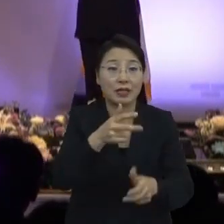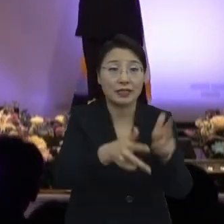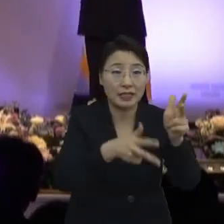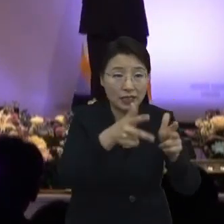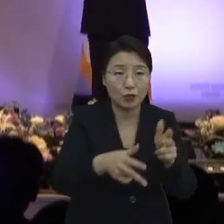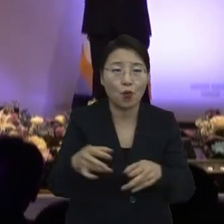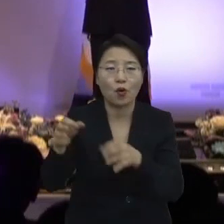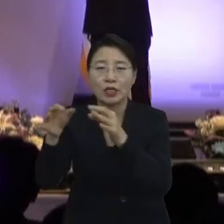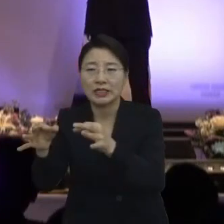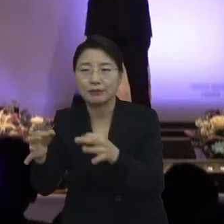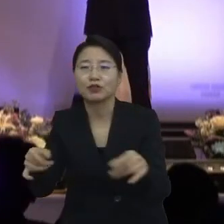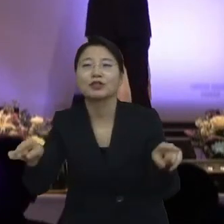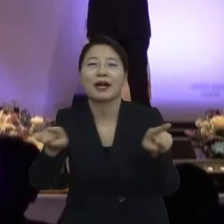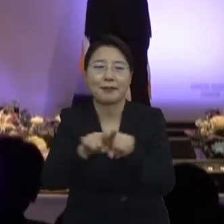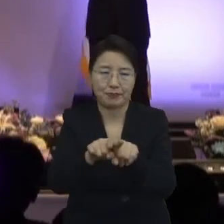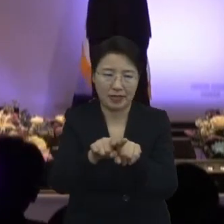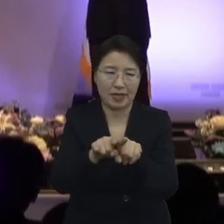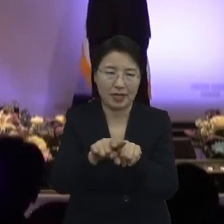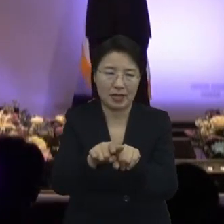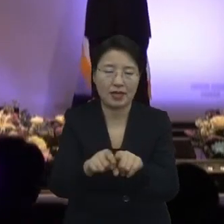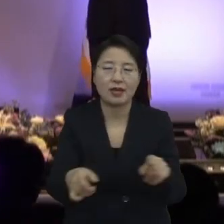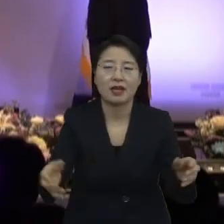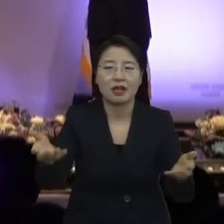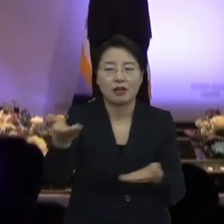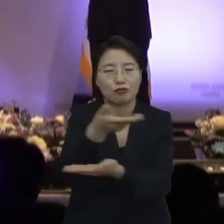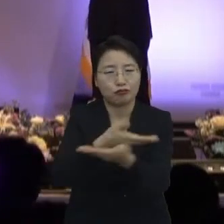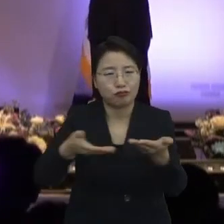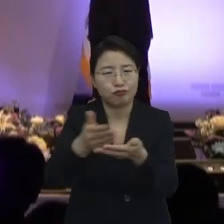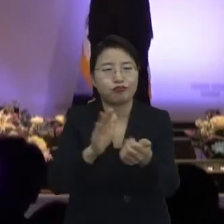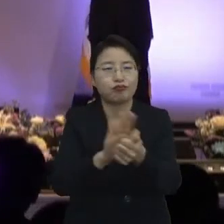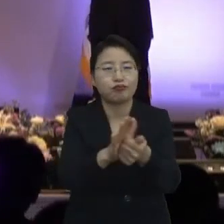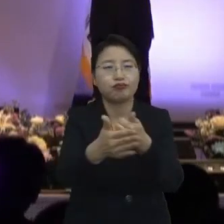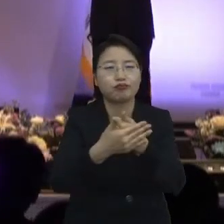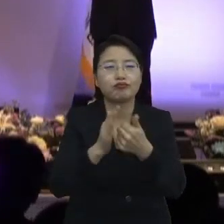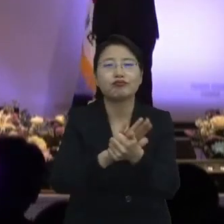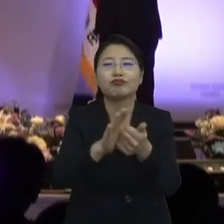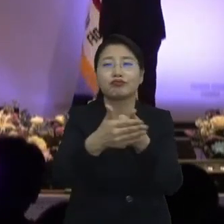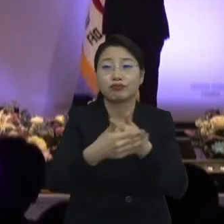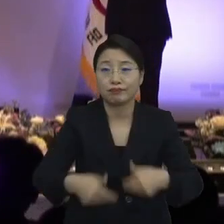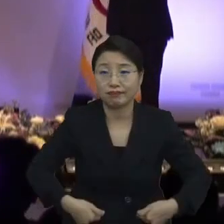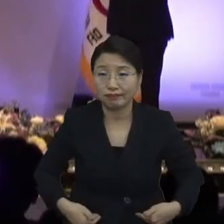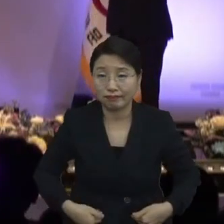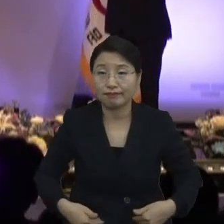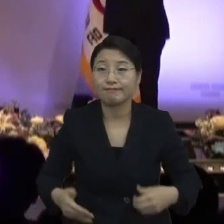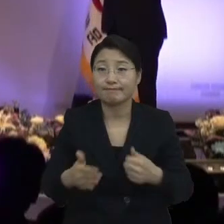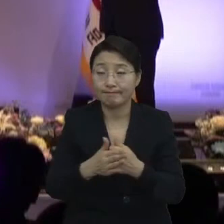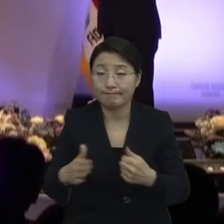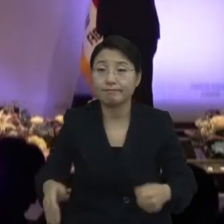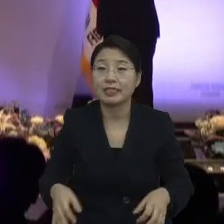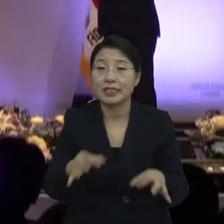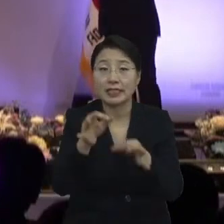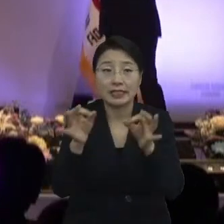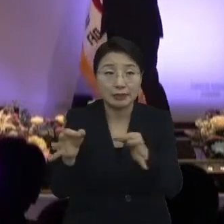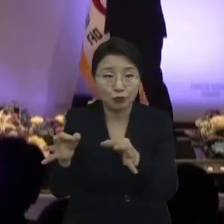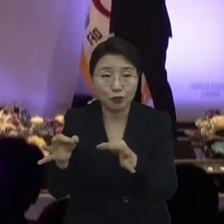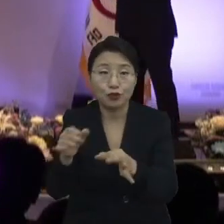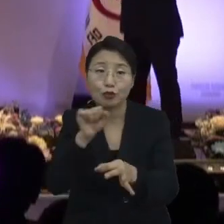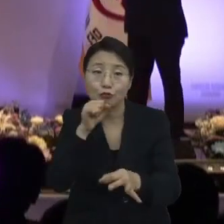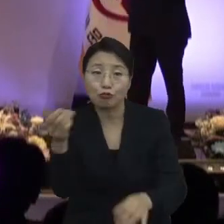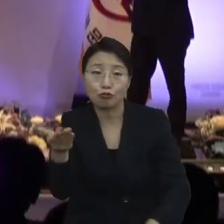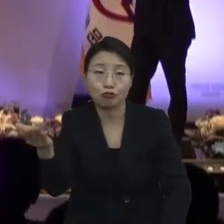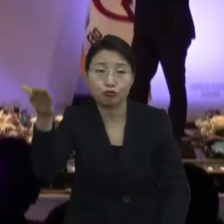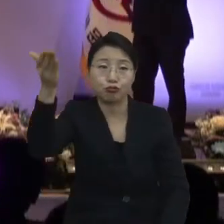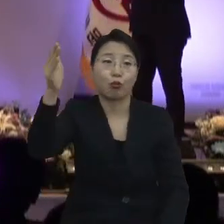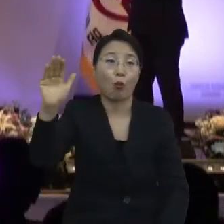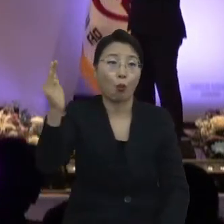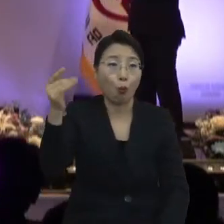금융업이 같이 선순환 구조로 시너지를 내야 되는데 그런 의미에서 금융 순위가 이렇게 올라가는 건